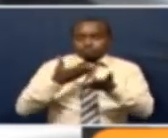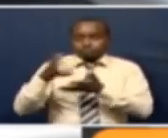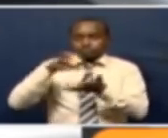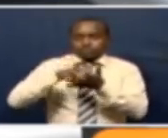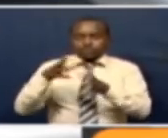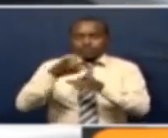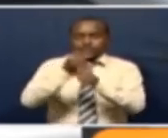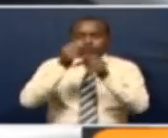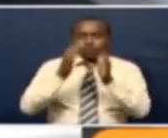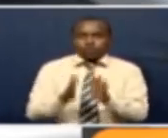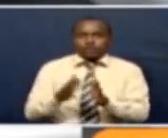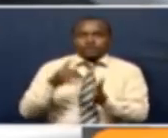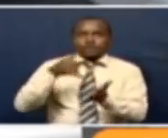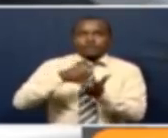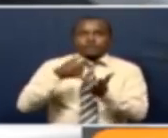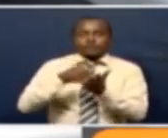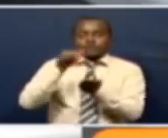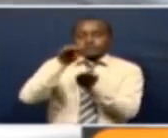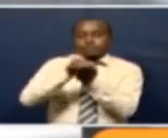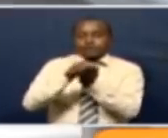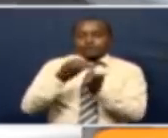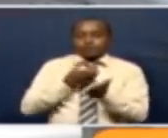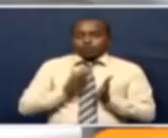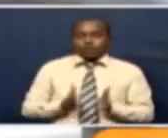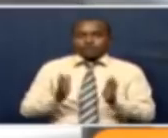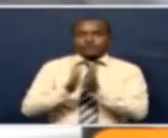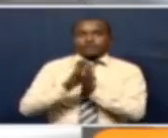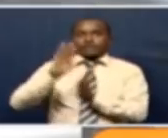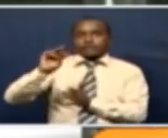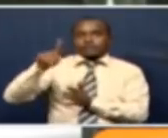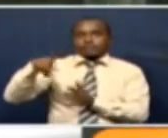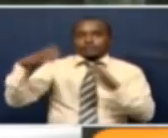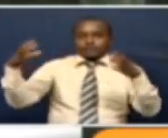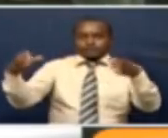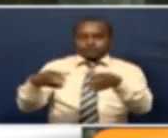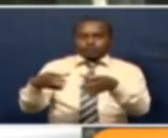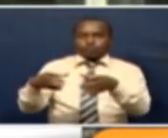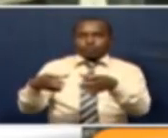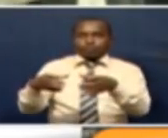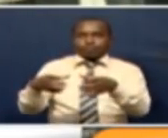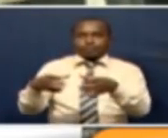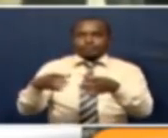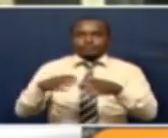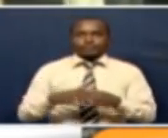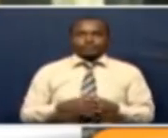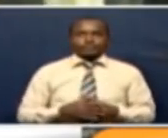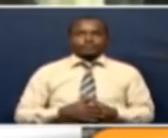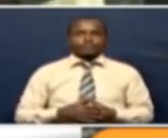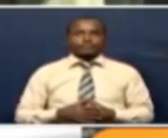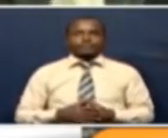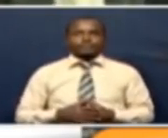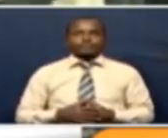husika wakiwemo wenye benki na wabunge. Denis Otieno, Citizen Nipashe.